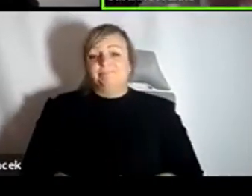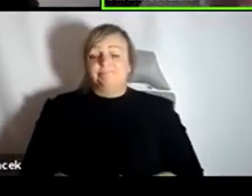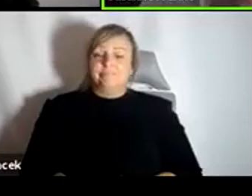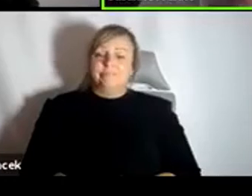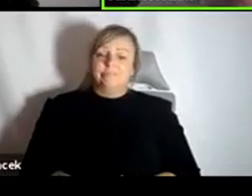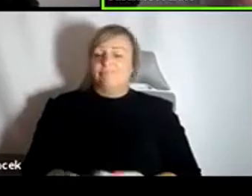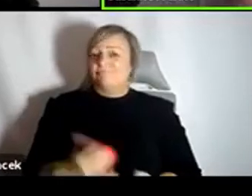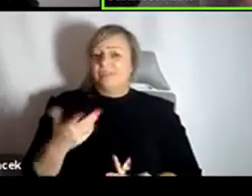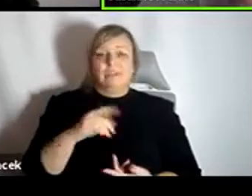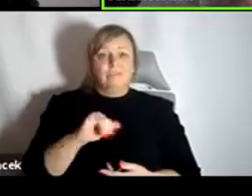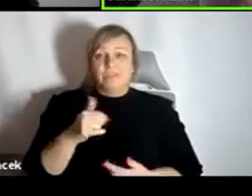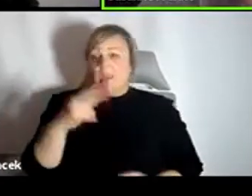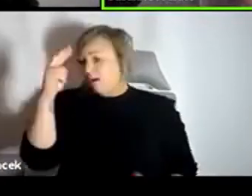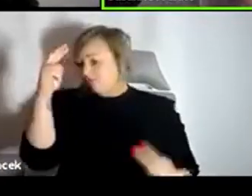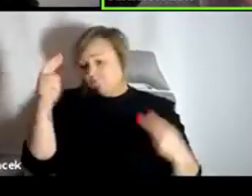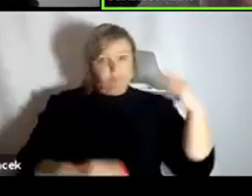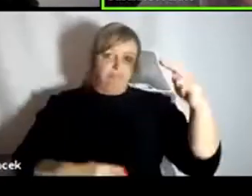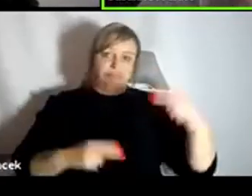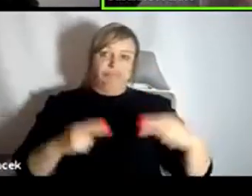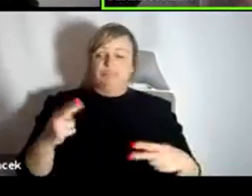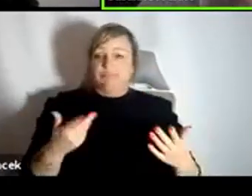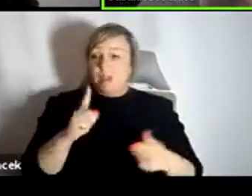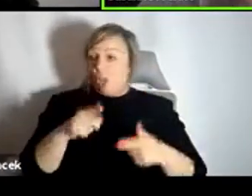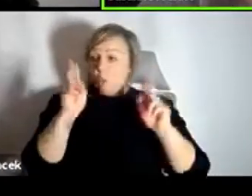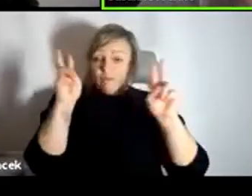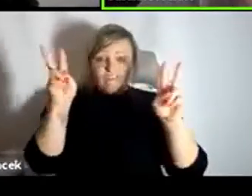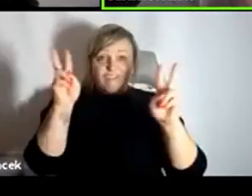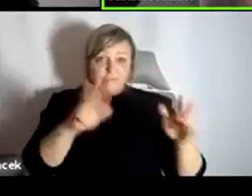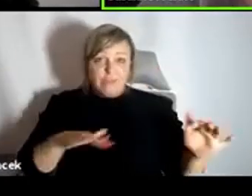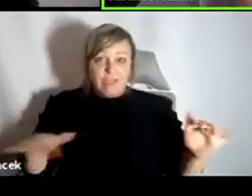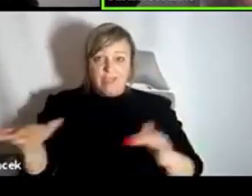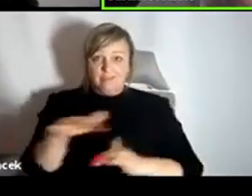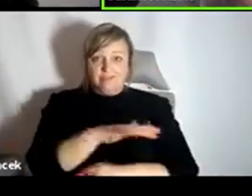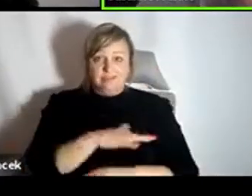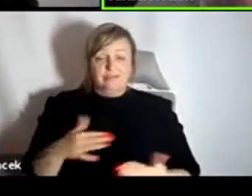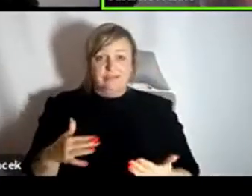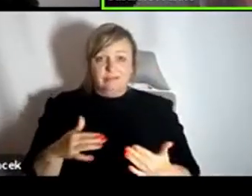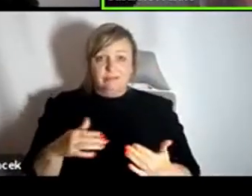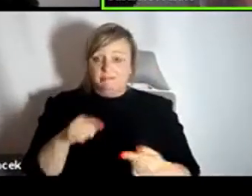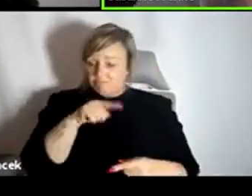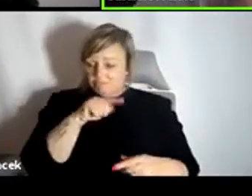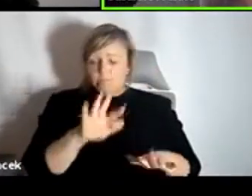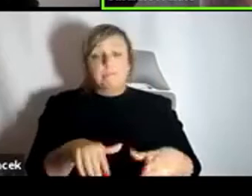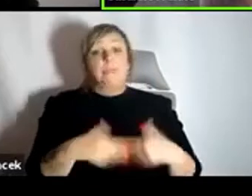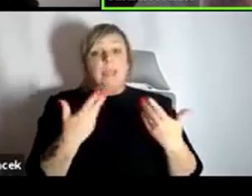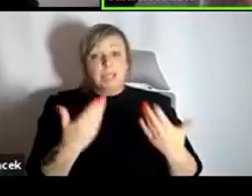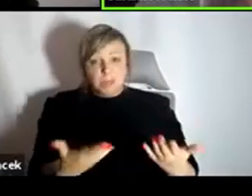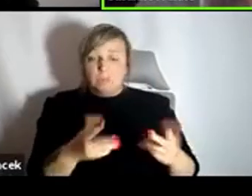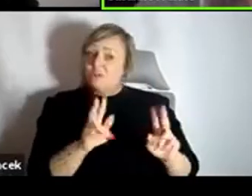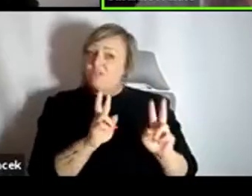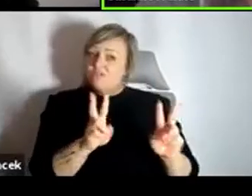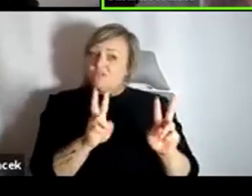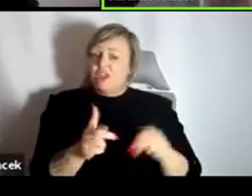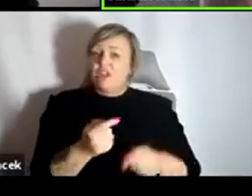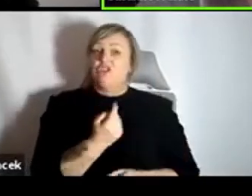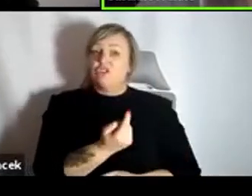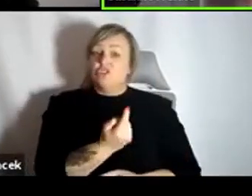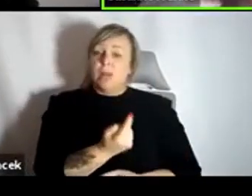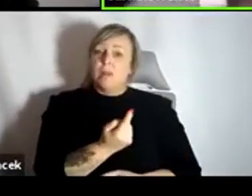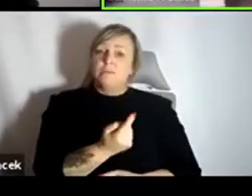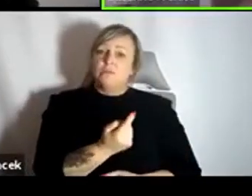diese Heterogenität spiegelt sich ja auch in der Fanszene. Es wird welche geben, die werden sich bei